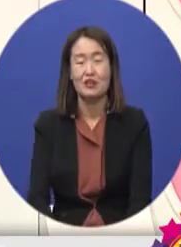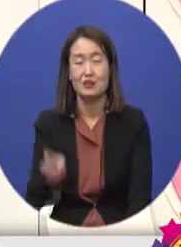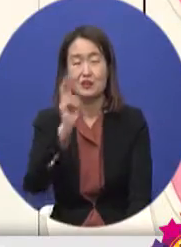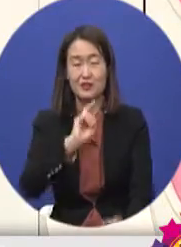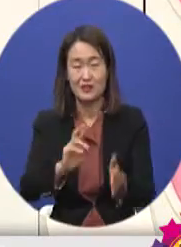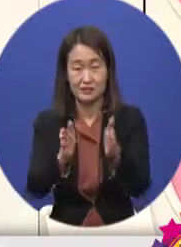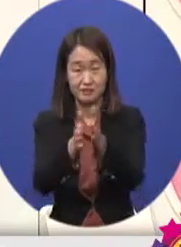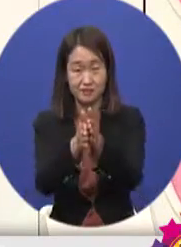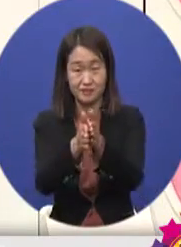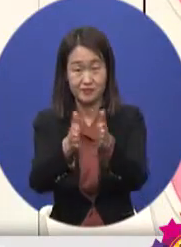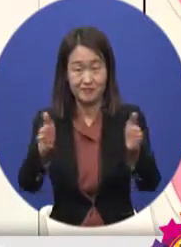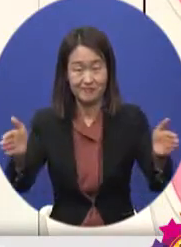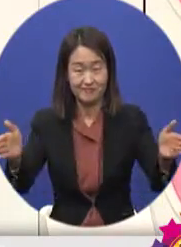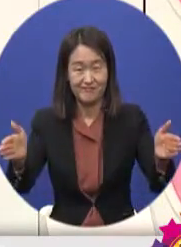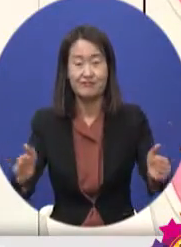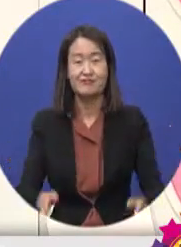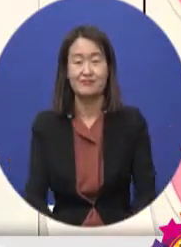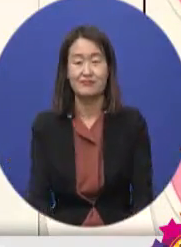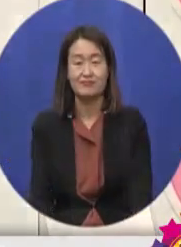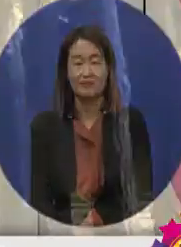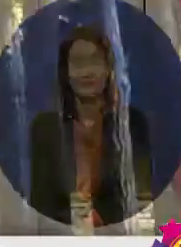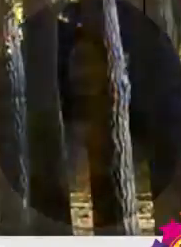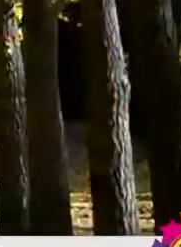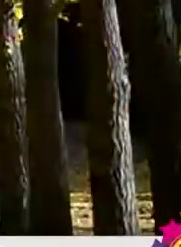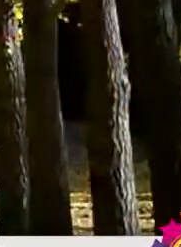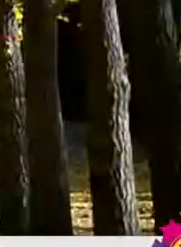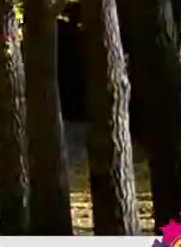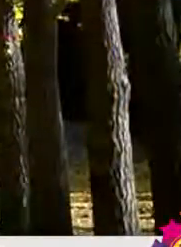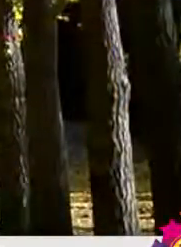어머니가 부르십니다. 칠갑산.